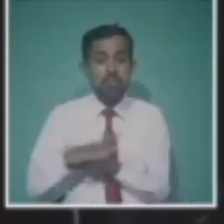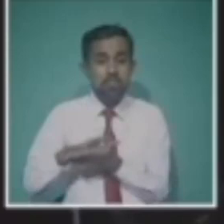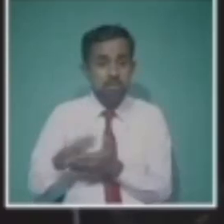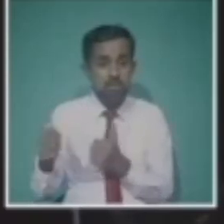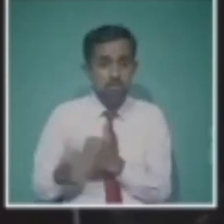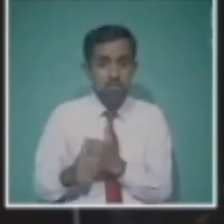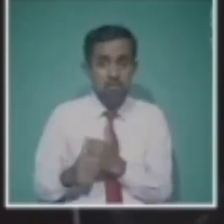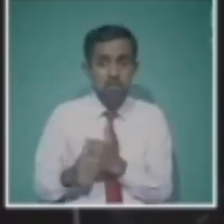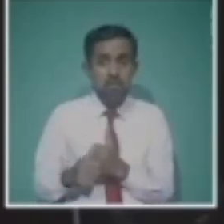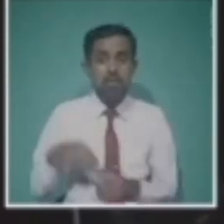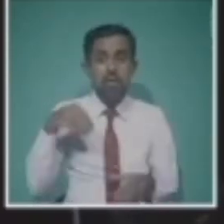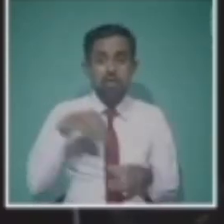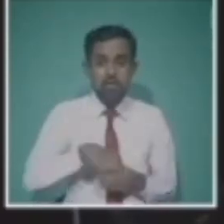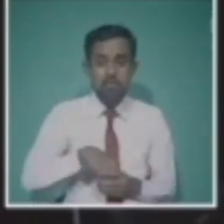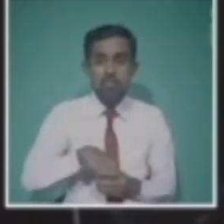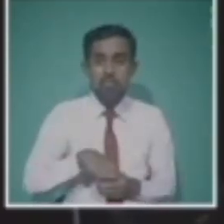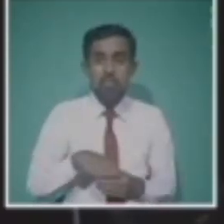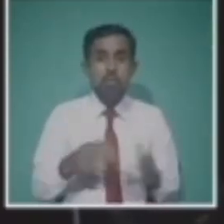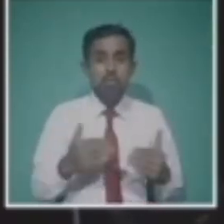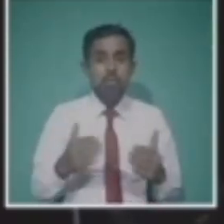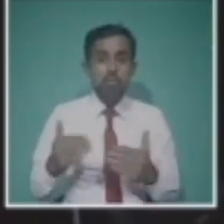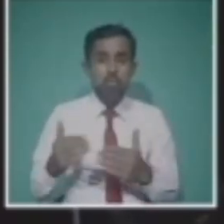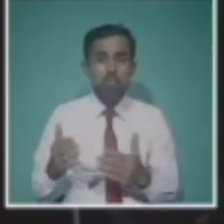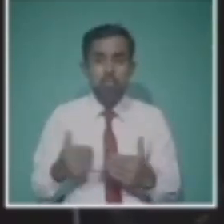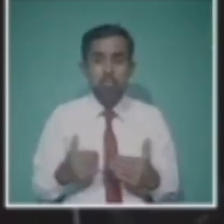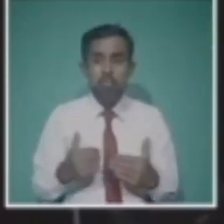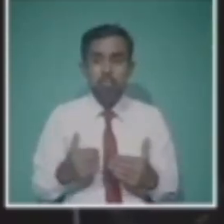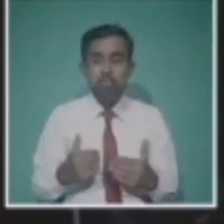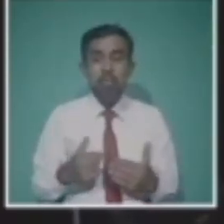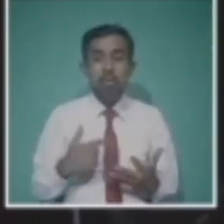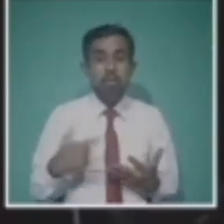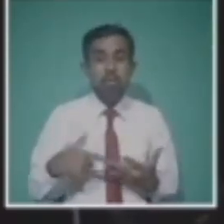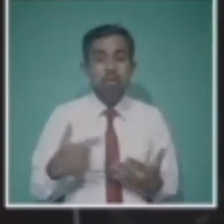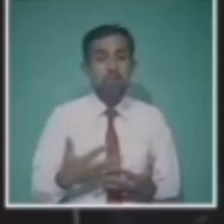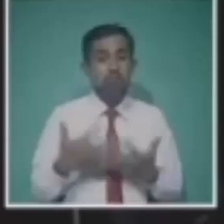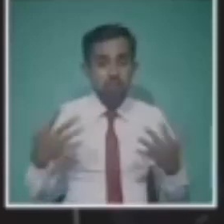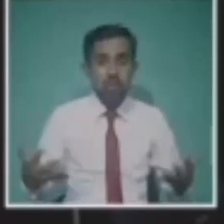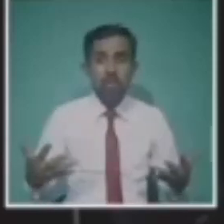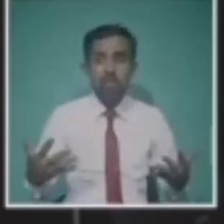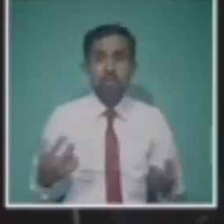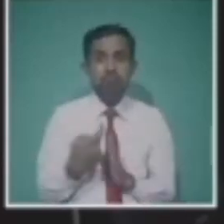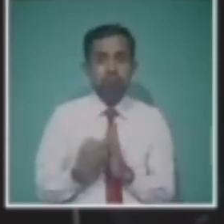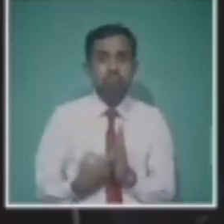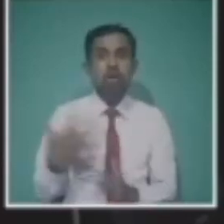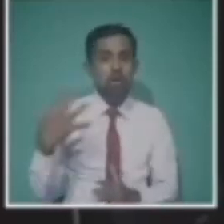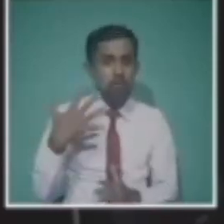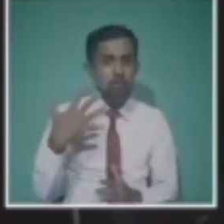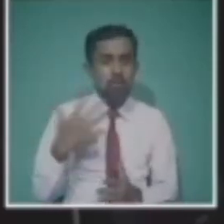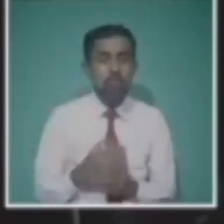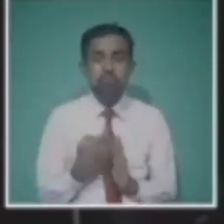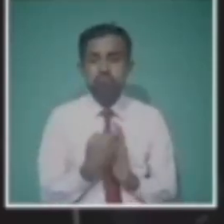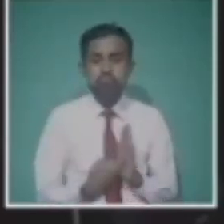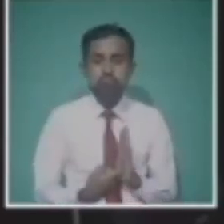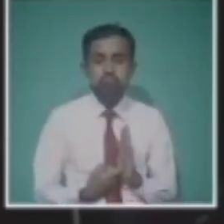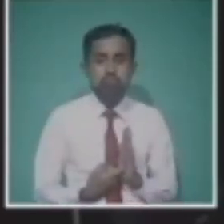ප්‍රතිවිධිවිගතකරණය කිරීම ඇතුළත් තවත් තිබෙනවා කාරණා ගණනාවක් ඔවුන් කොන්දේසි පනවන. ඒ